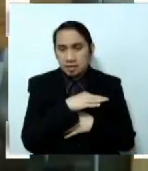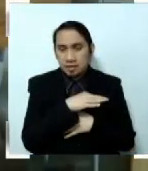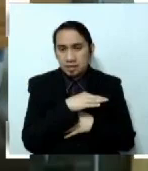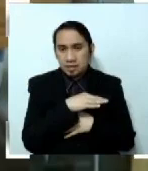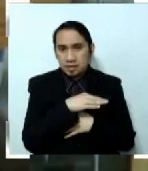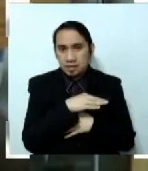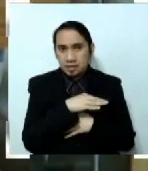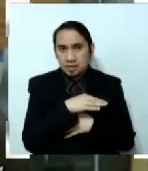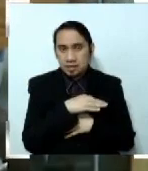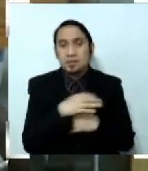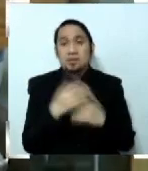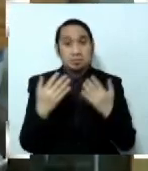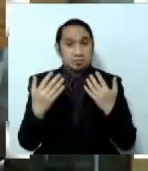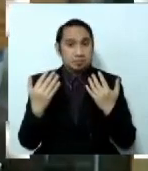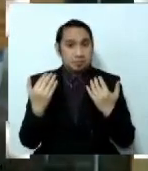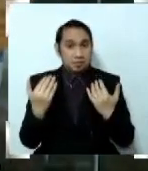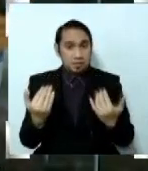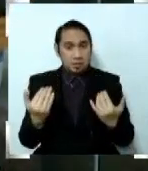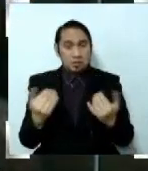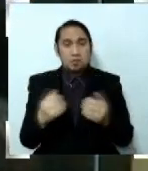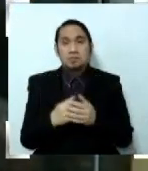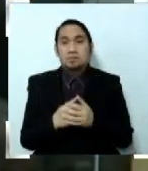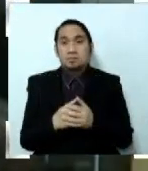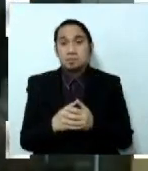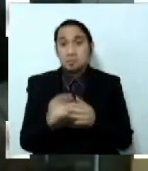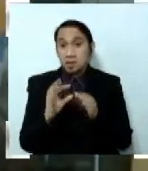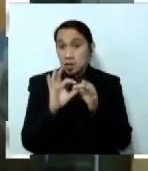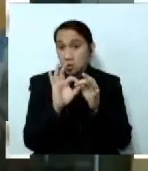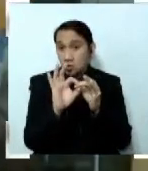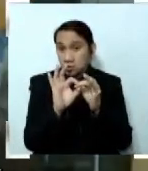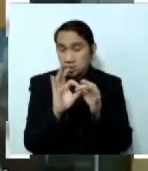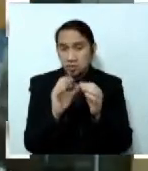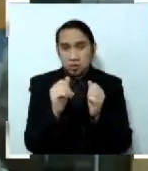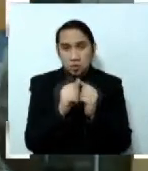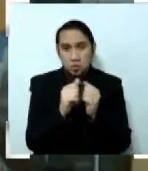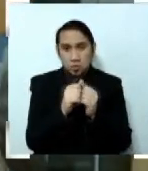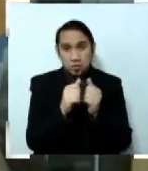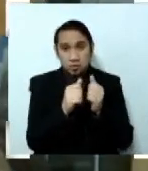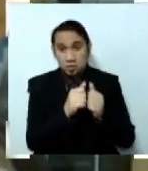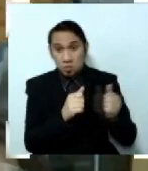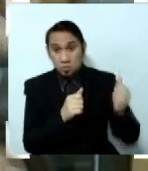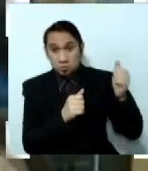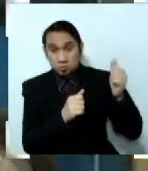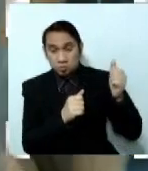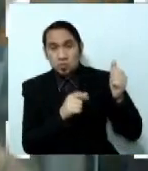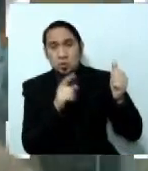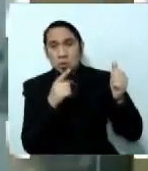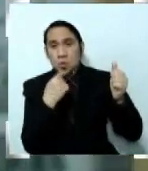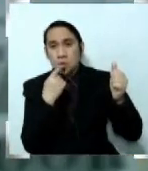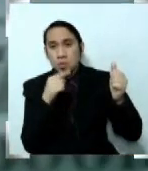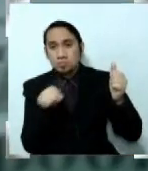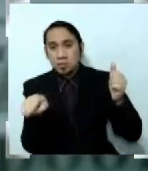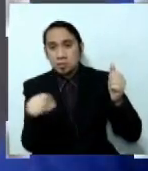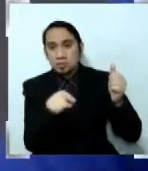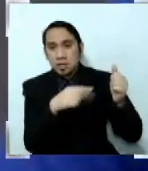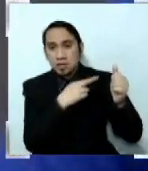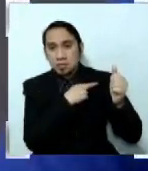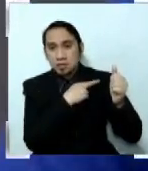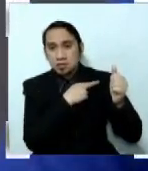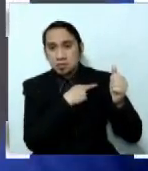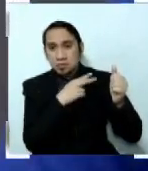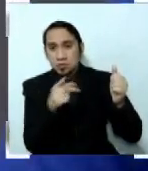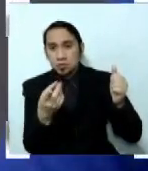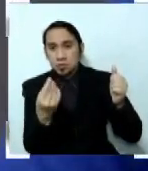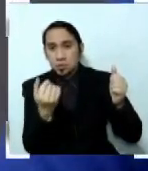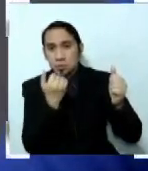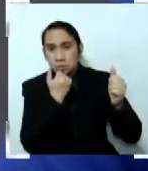Sa ngayon ay nakikipag-ugnay na raw sila sa mga kinauukulan para mapanagot ang sino mang nasa likod nito. Hindi lang po